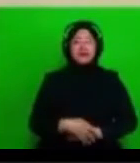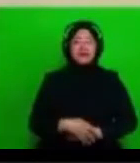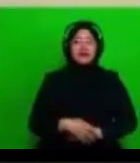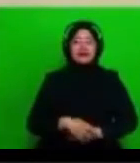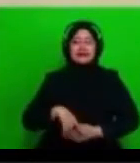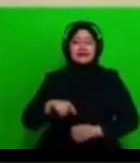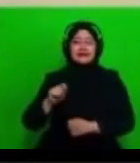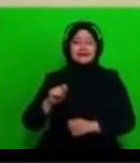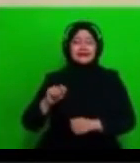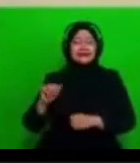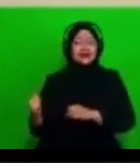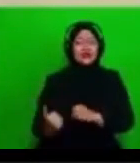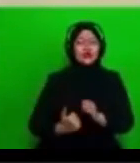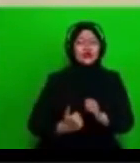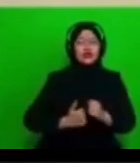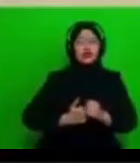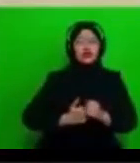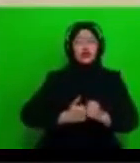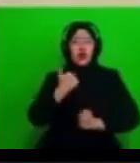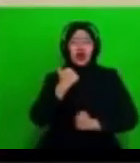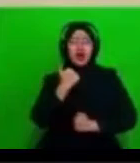juara tenis kami nih Pak Hasbi.